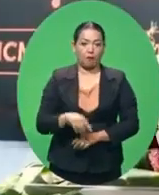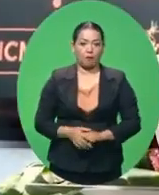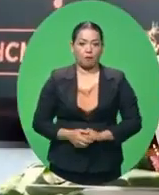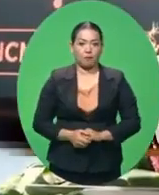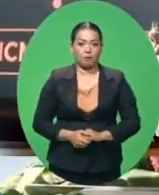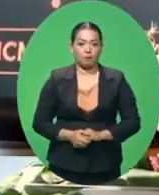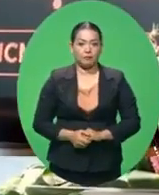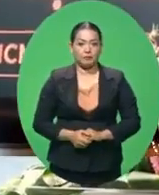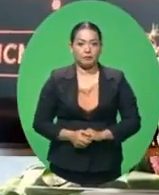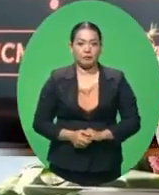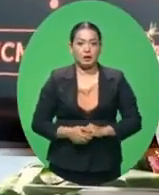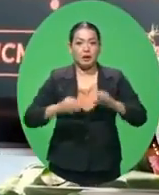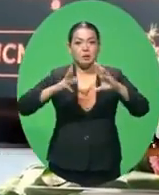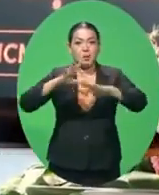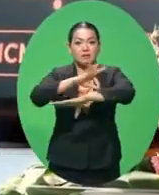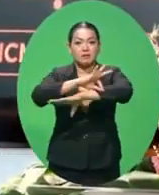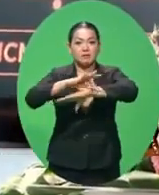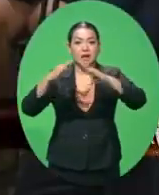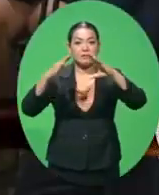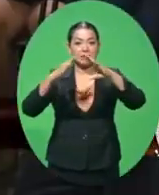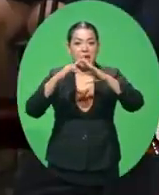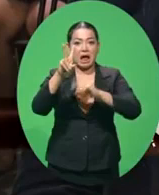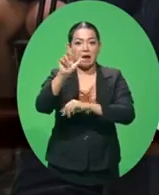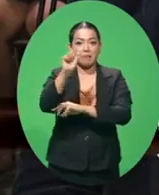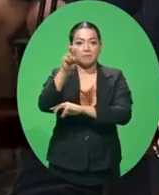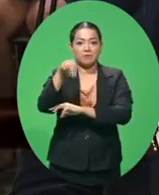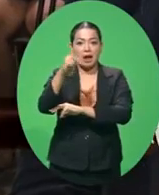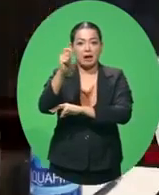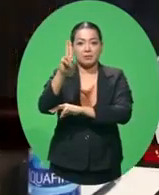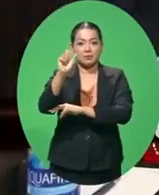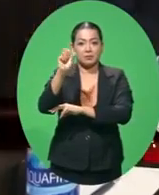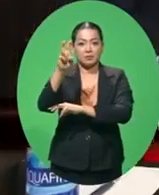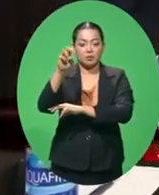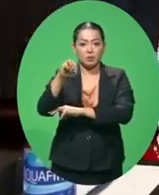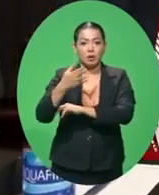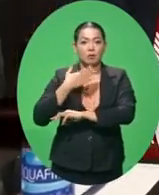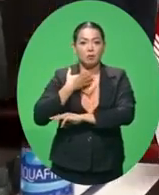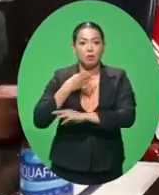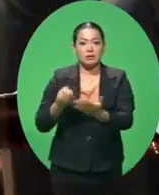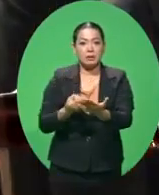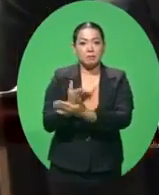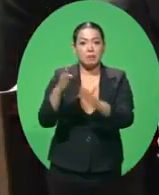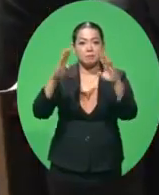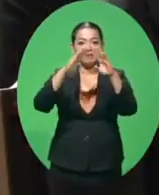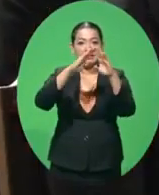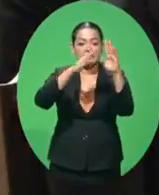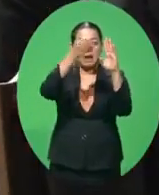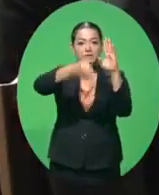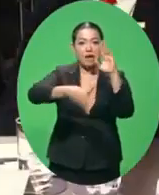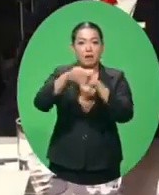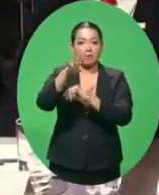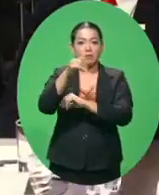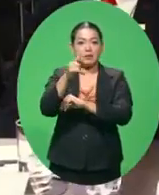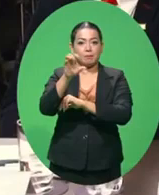Tập đoàn Địa ốc Vạn Xuân vừa ký kết hợp tác với các đối tác chiến lược triển khai dự án khu căn hộ biệt lập 4.0 Happy One. Dự án với tổng diện tích